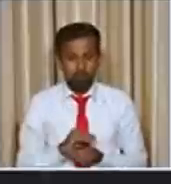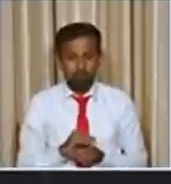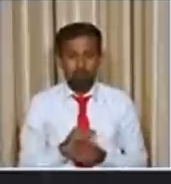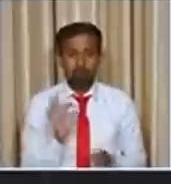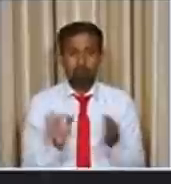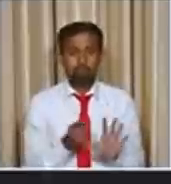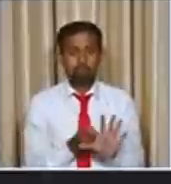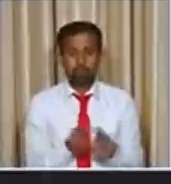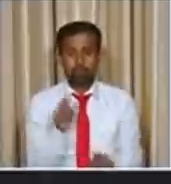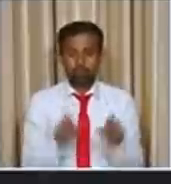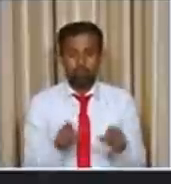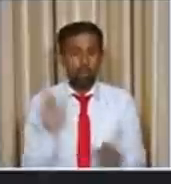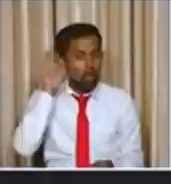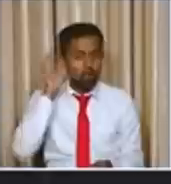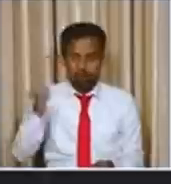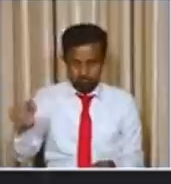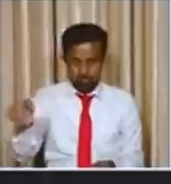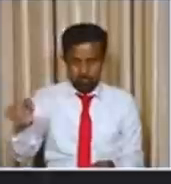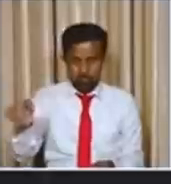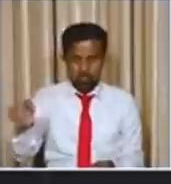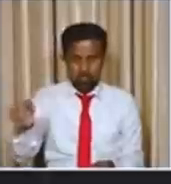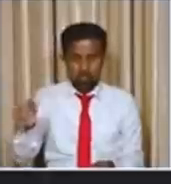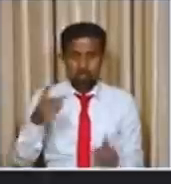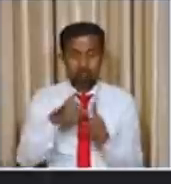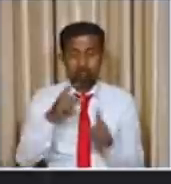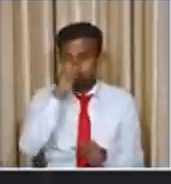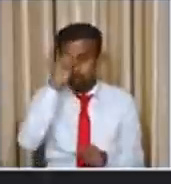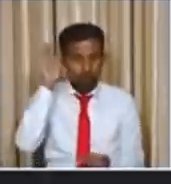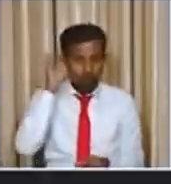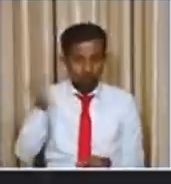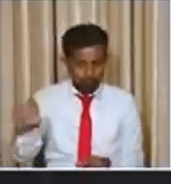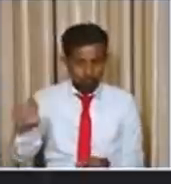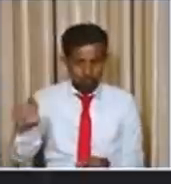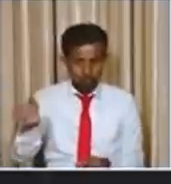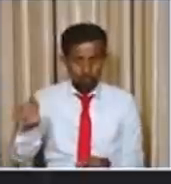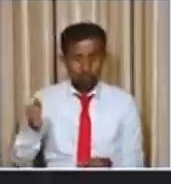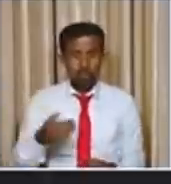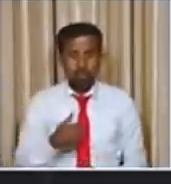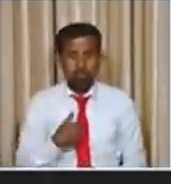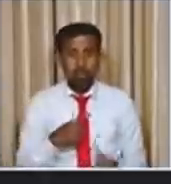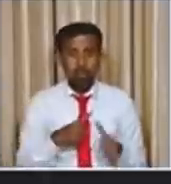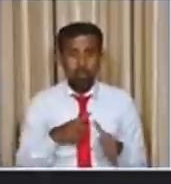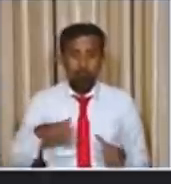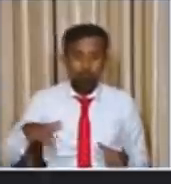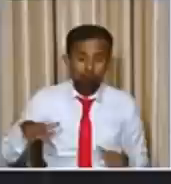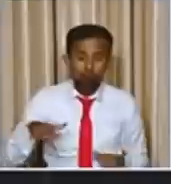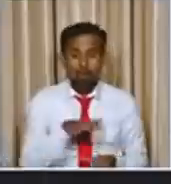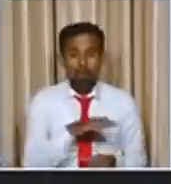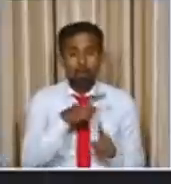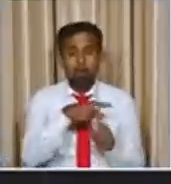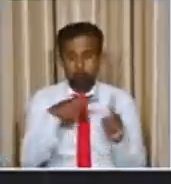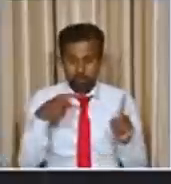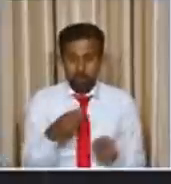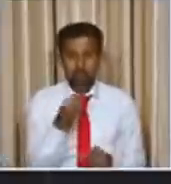பாருங்க, தொண்டமன் அமைச்சருக்கு, திகம்பர் அமைச்சரோட கேட்டு பாருங்க, நாங்க 6 ஏக்கர் கொடுத்தாச்சு தோடுத்துள்ள இளைஞர்களுக்கு, 6 ஏக்கர்.